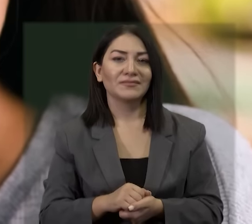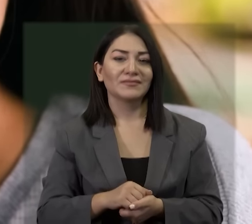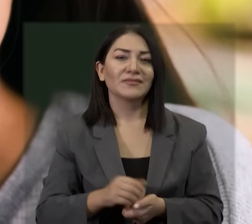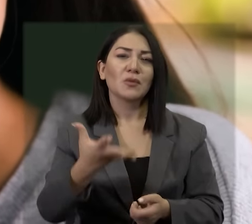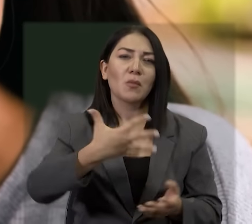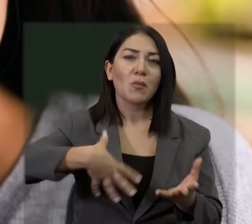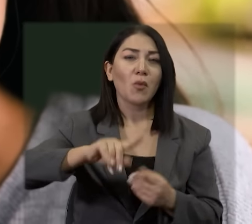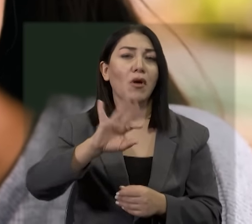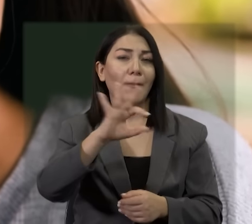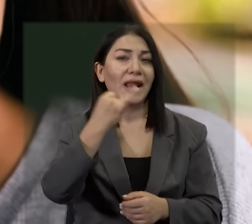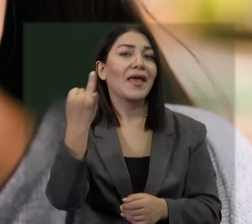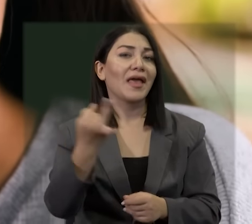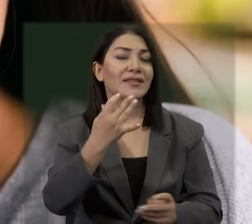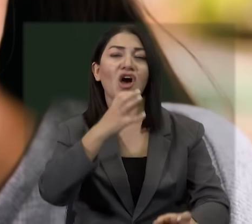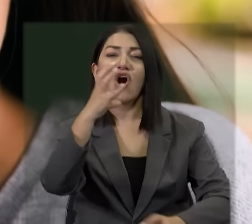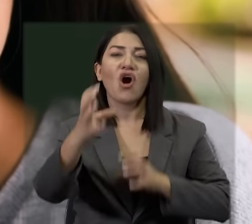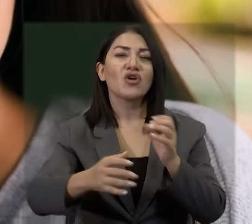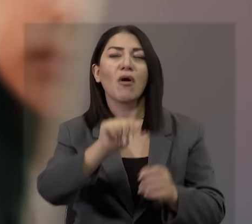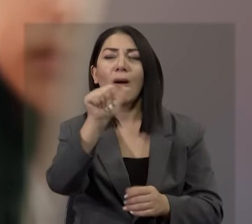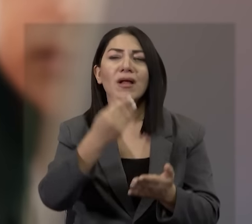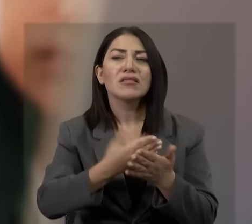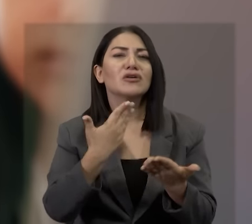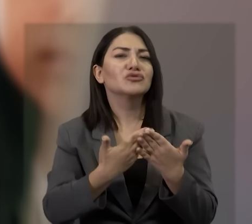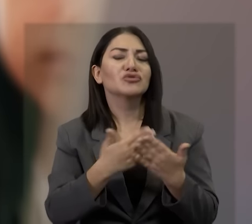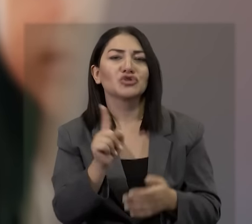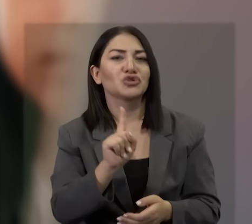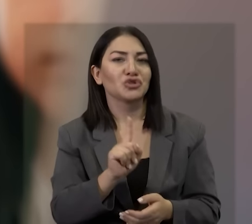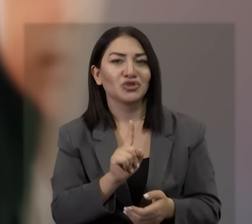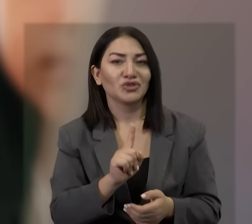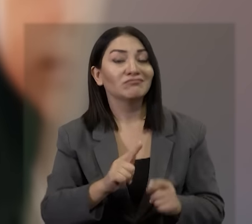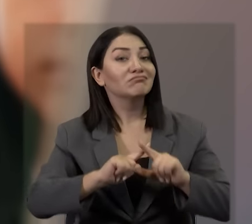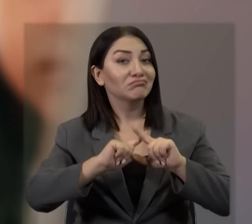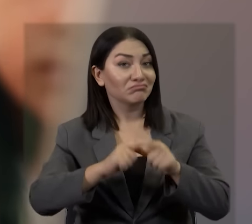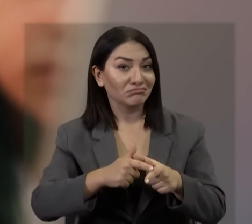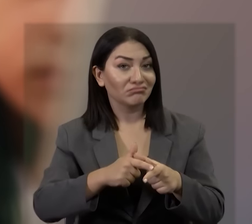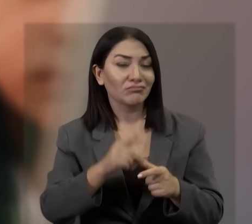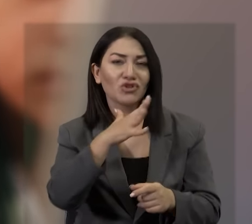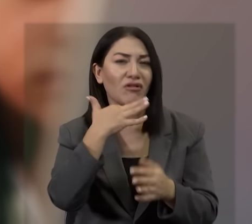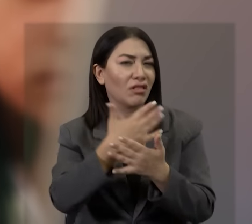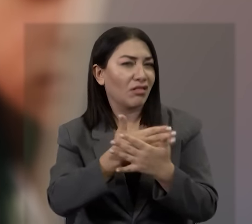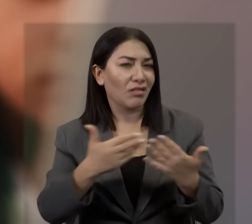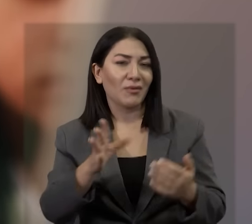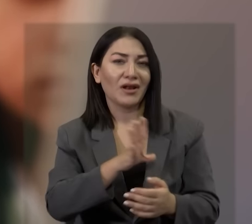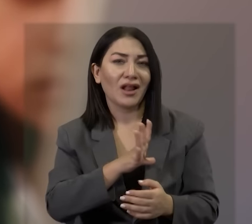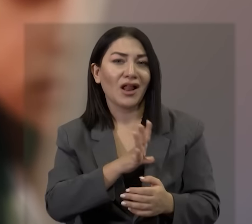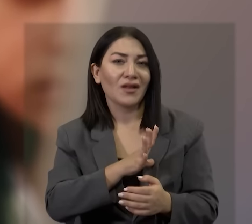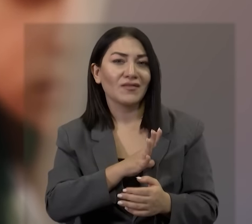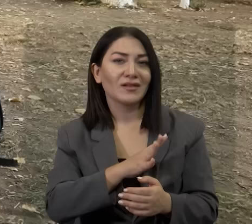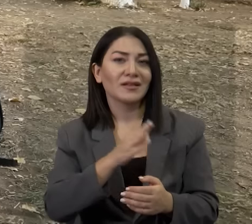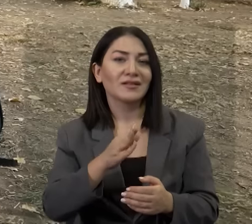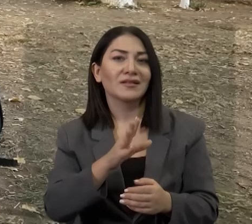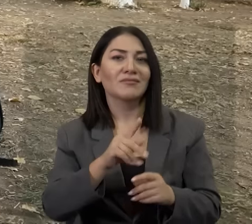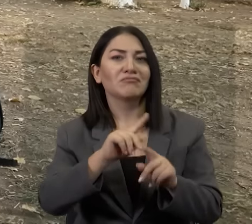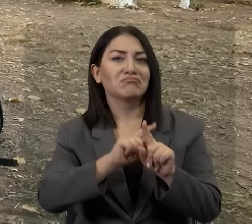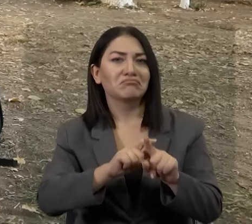լսեք, բոլորին է հետաքրքիր, թե ինչն է աշխարհում ամենաթանկը։ Պատասխաններ կարող են շատ լինել